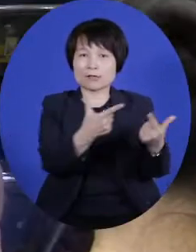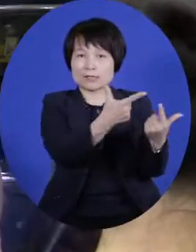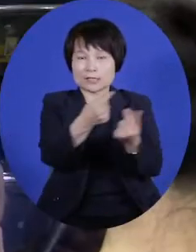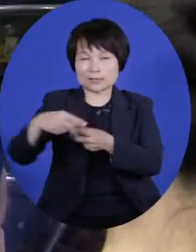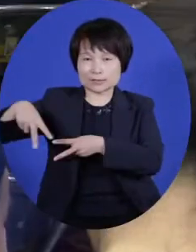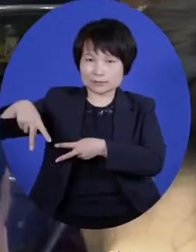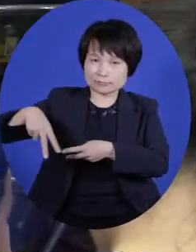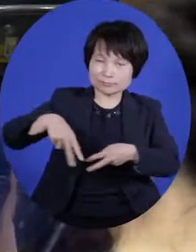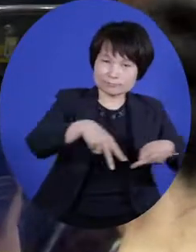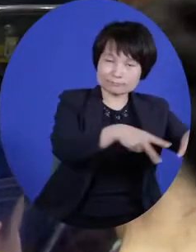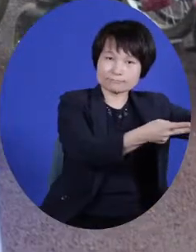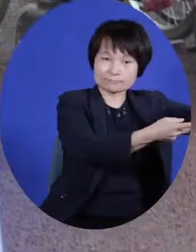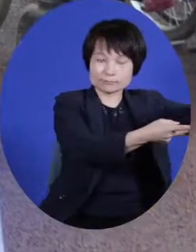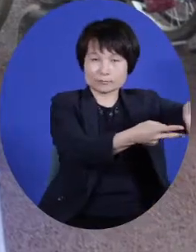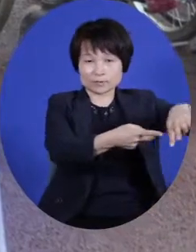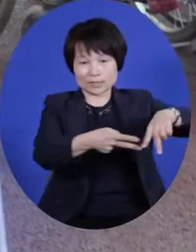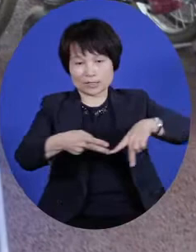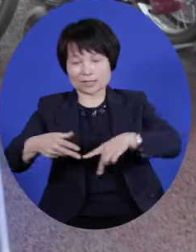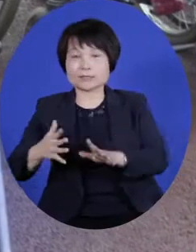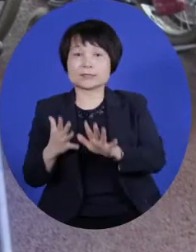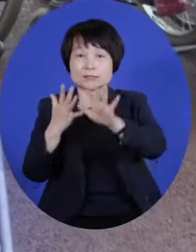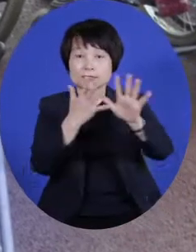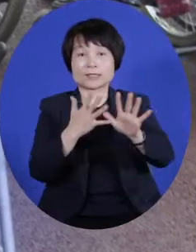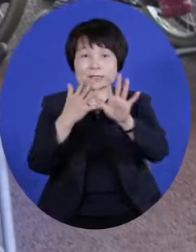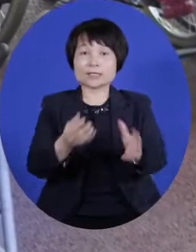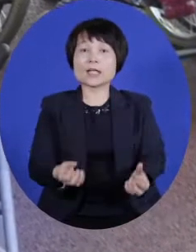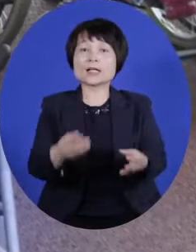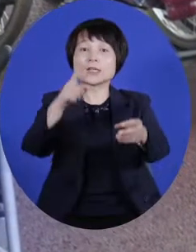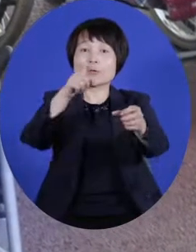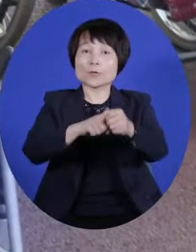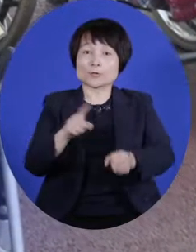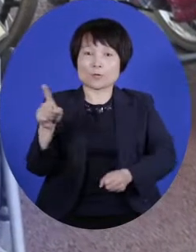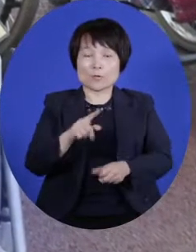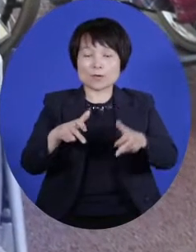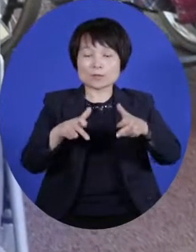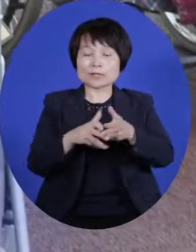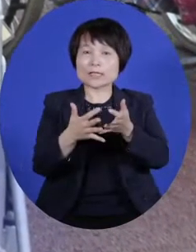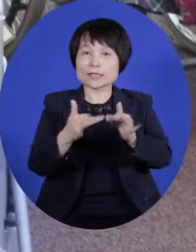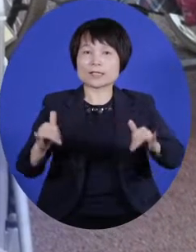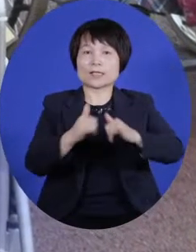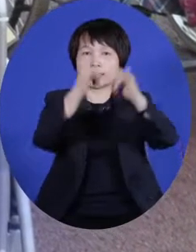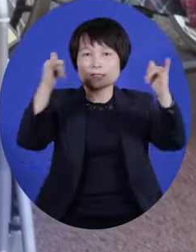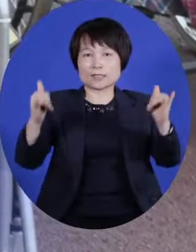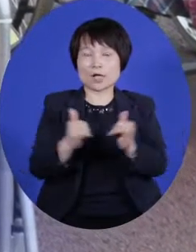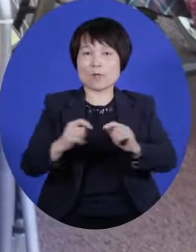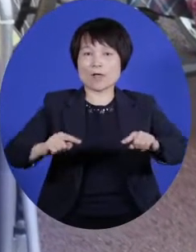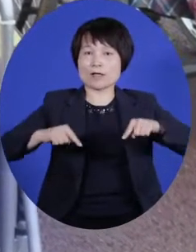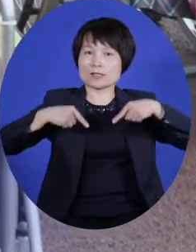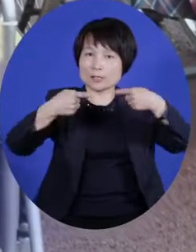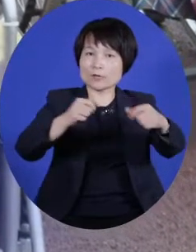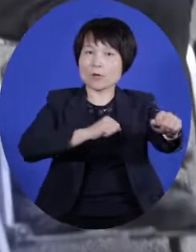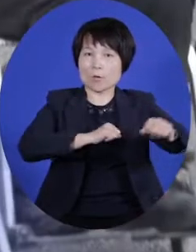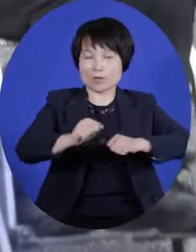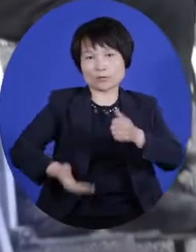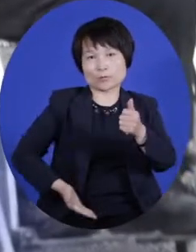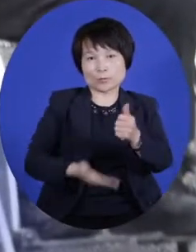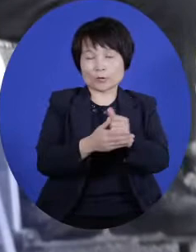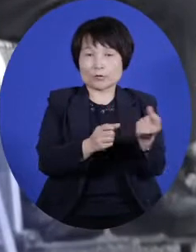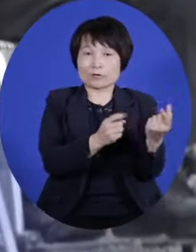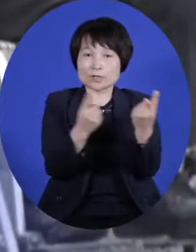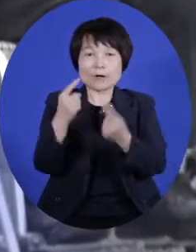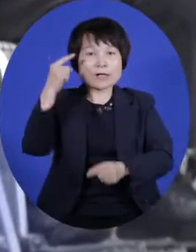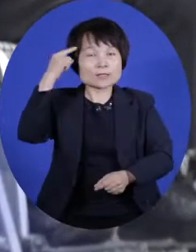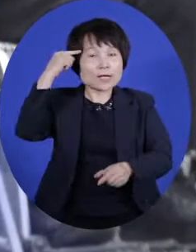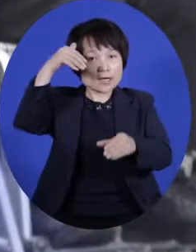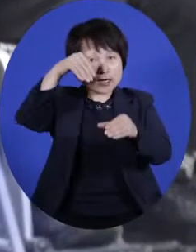일정으로 진행되는데요. 중증장애인과 함께하는 나들이 행사는 장애인의 참여 활동을 통해 사회적 기능 회복과